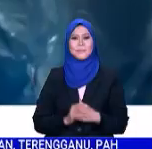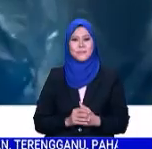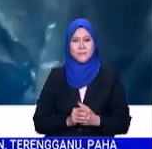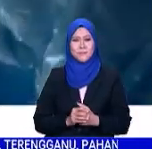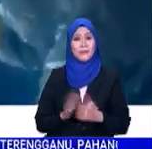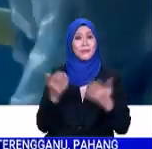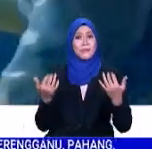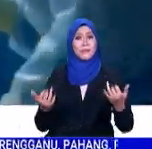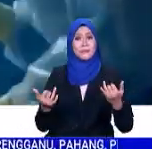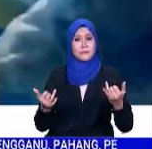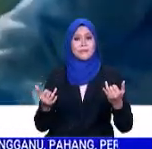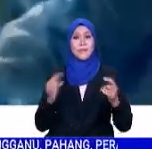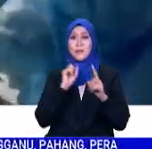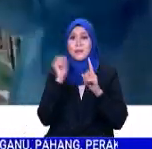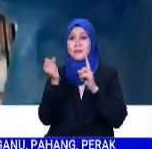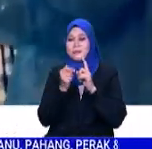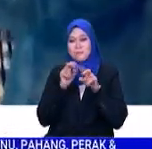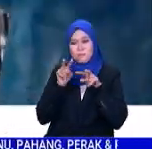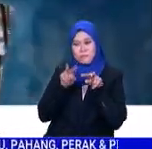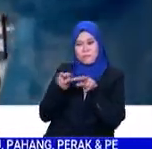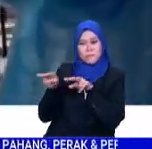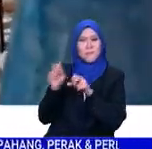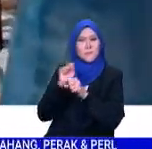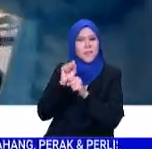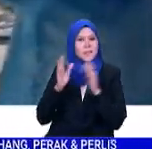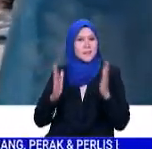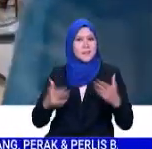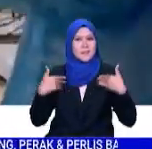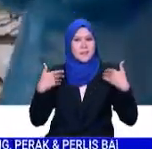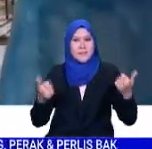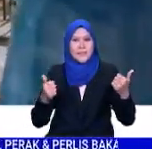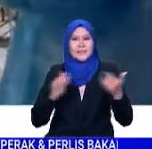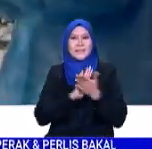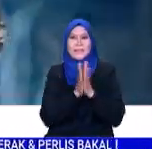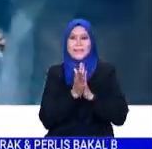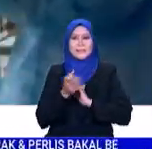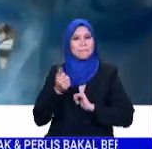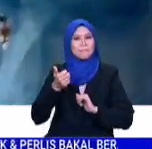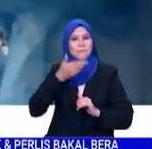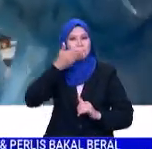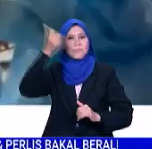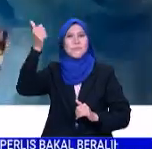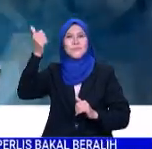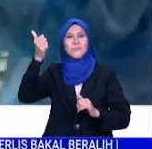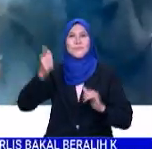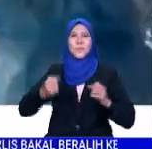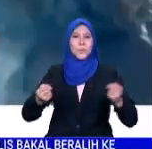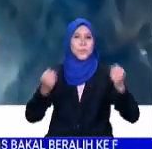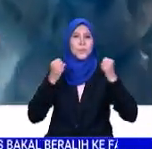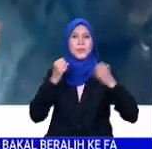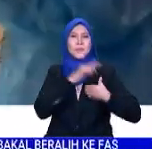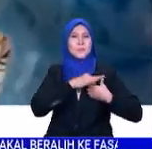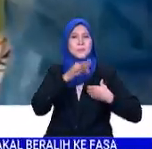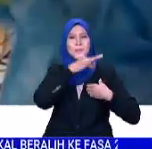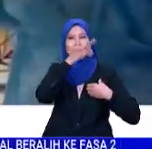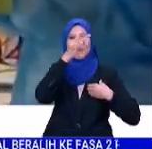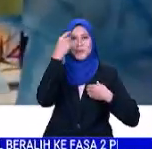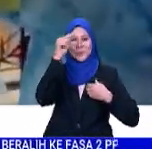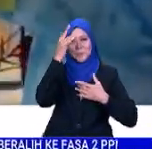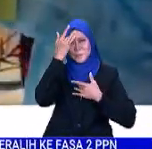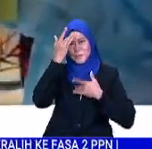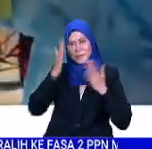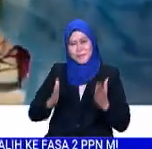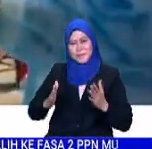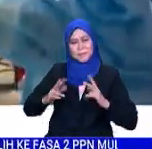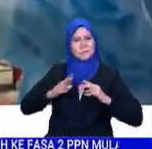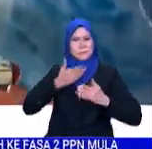Dan situasi ini membuktikan petugas kesihatan menjadi wira dan menguat semangat kepada pesakit